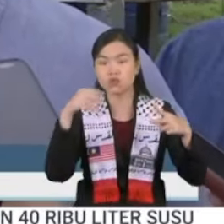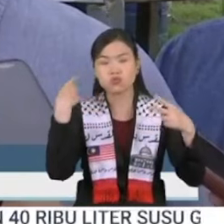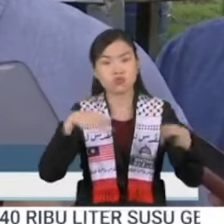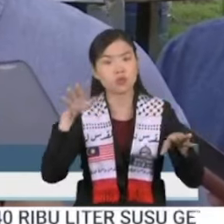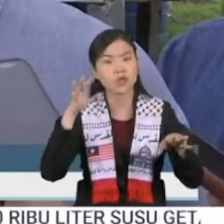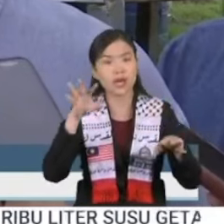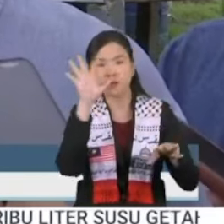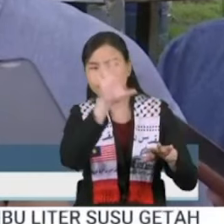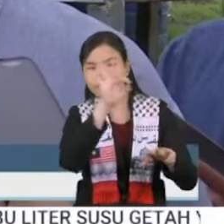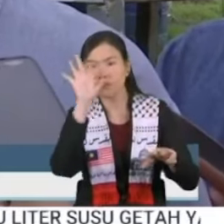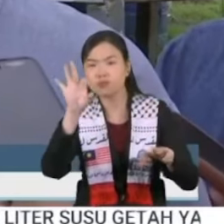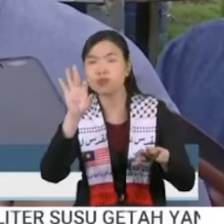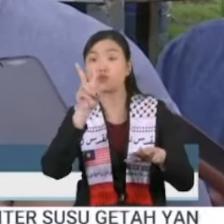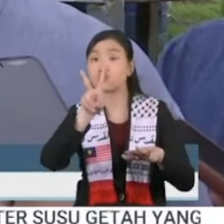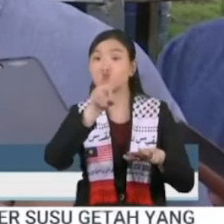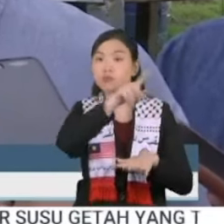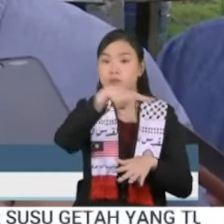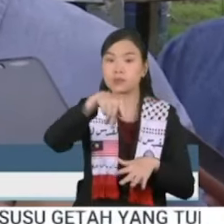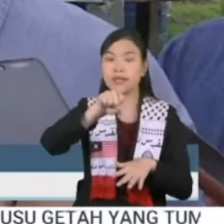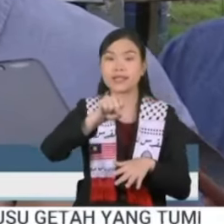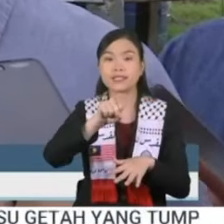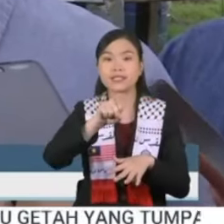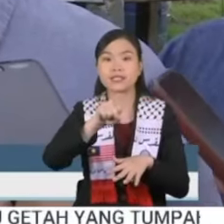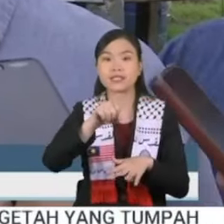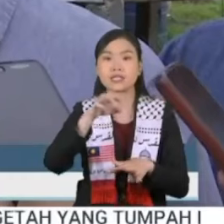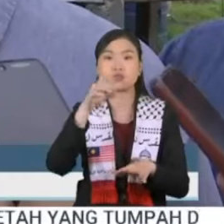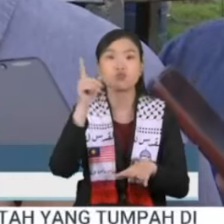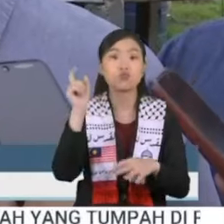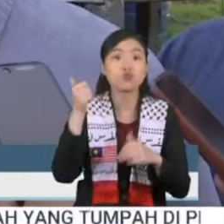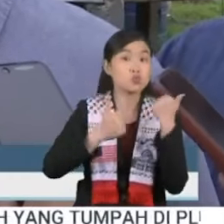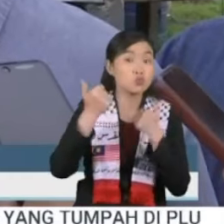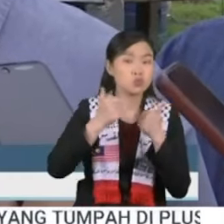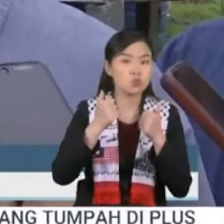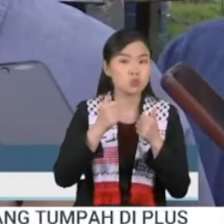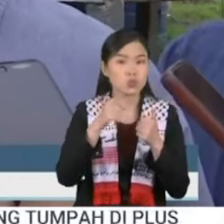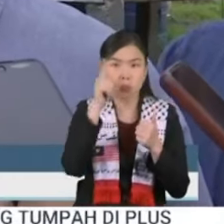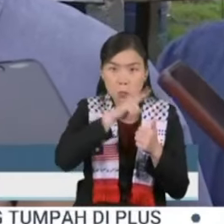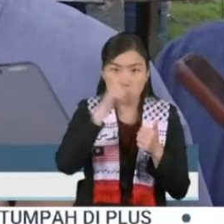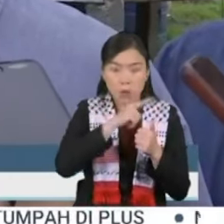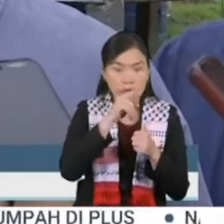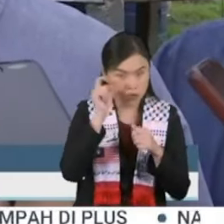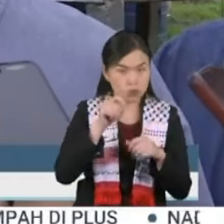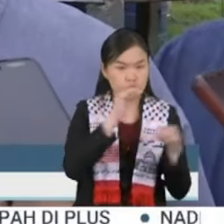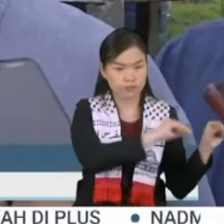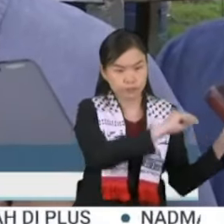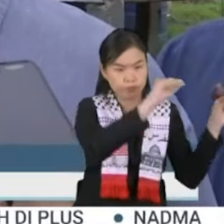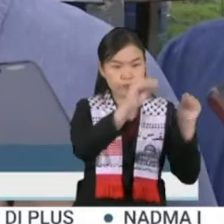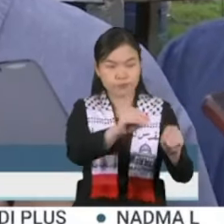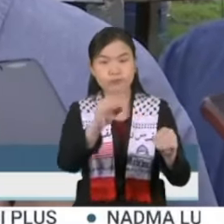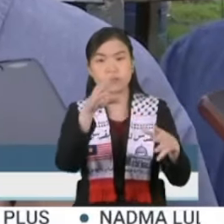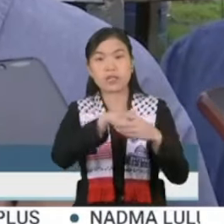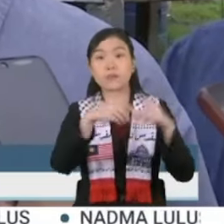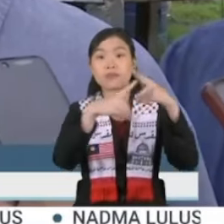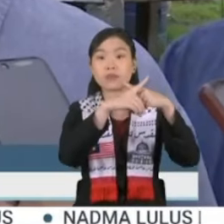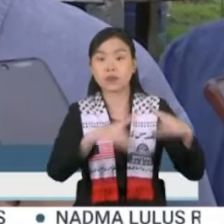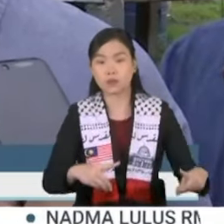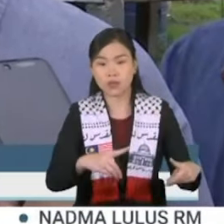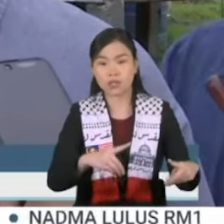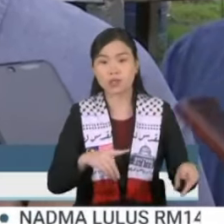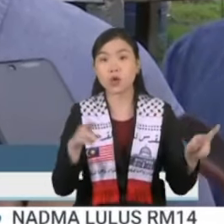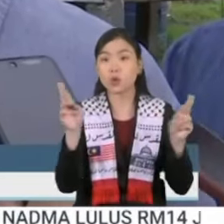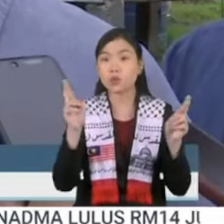sementara. Maksudnya mana-mana yang kritikal kita baru pindah itu kita pindah dulu di Dewan untuk persiapan yang